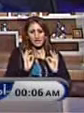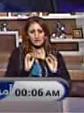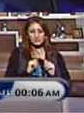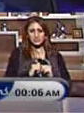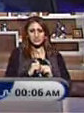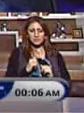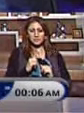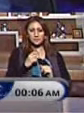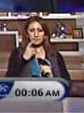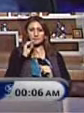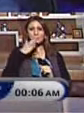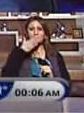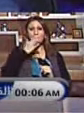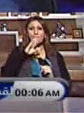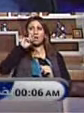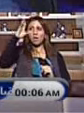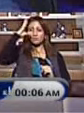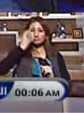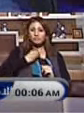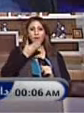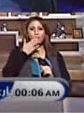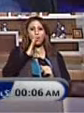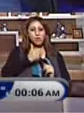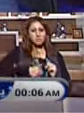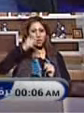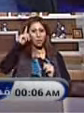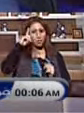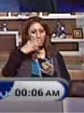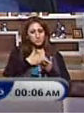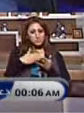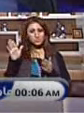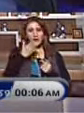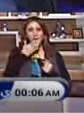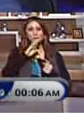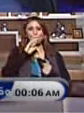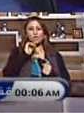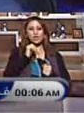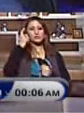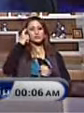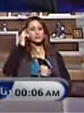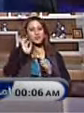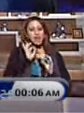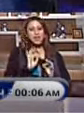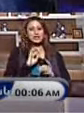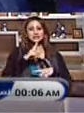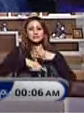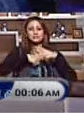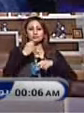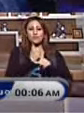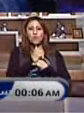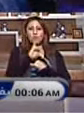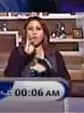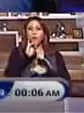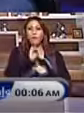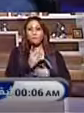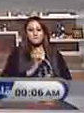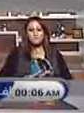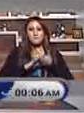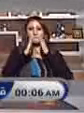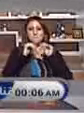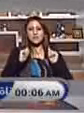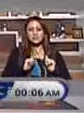او نقيد النعمه الموجوده وان نصطاد النعمه المفقوده ففقد اثنين نعم هل